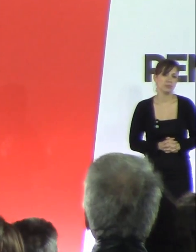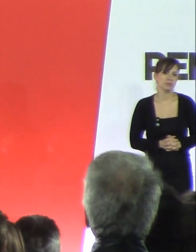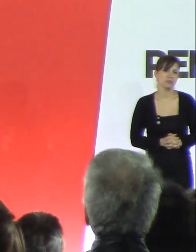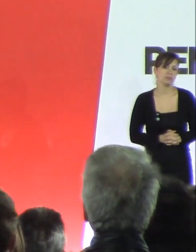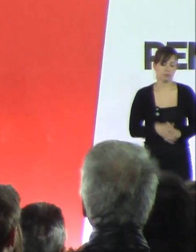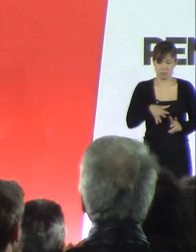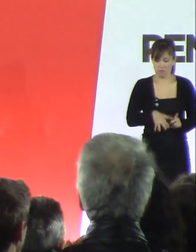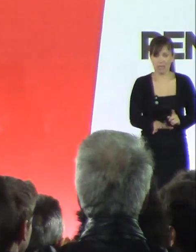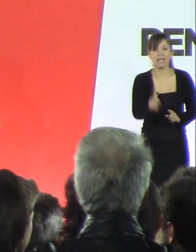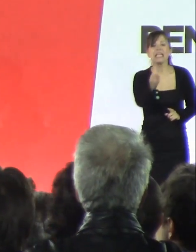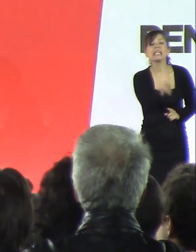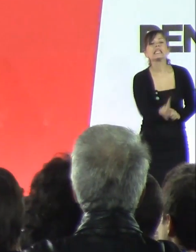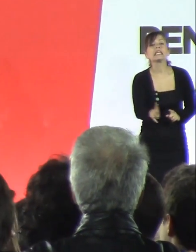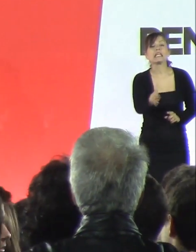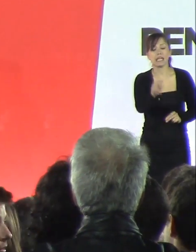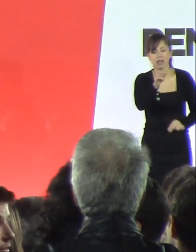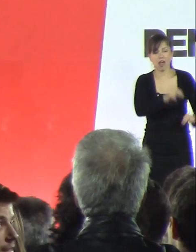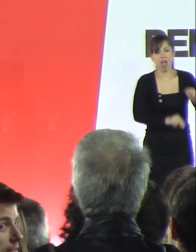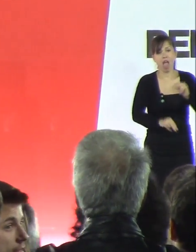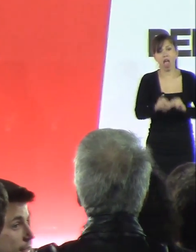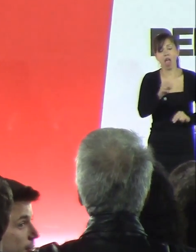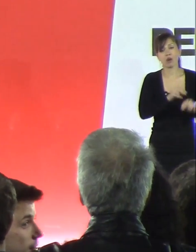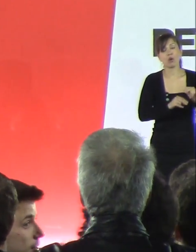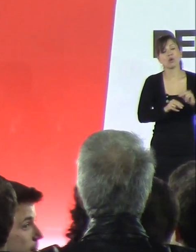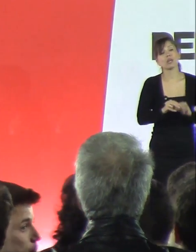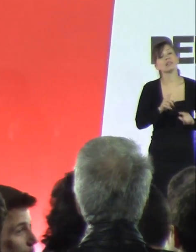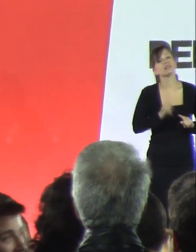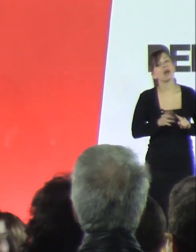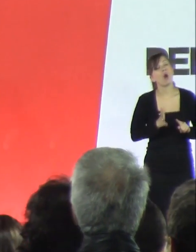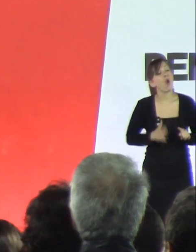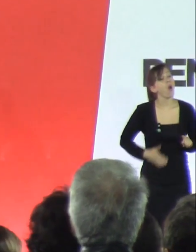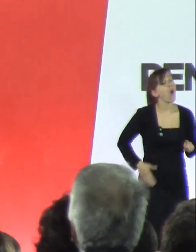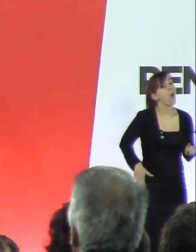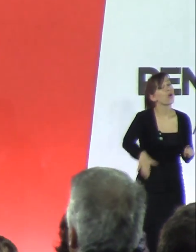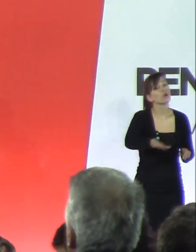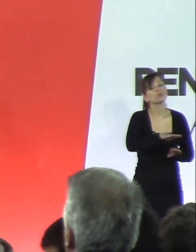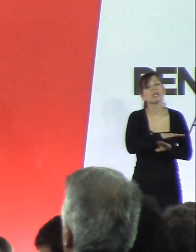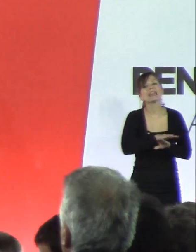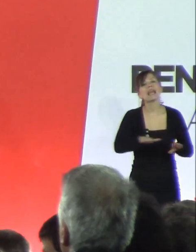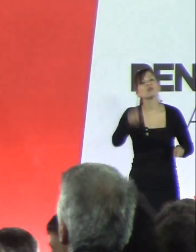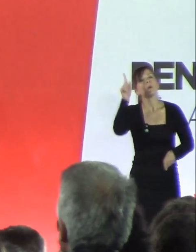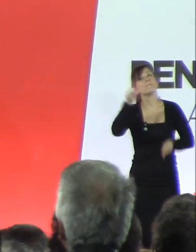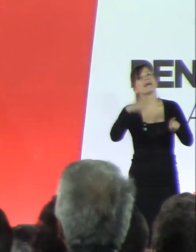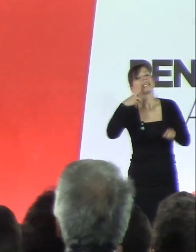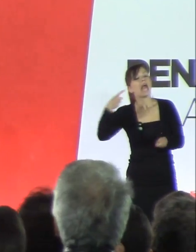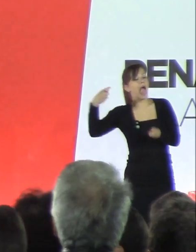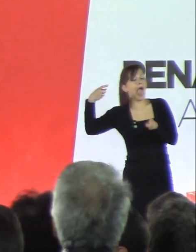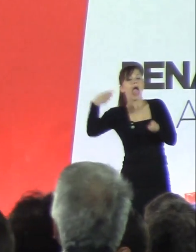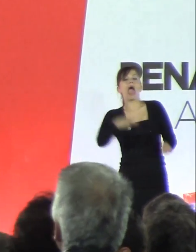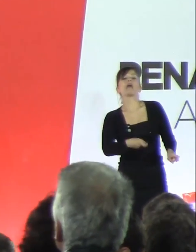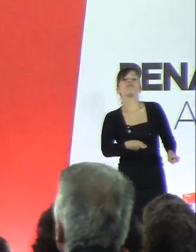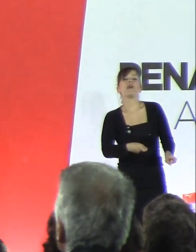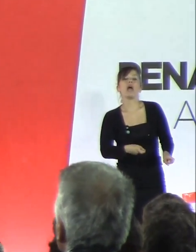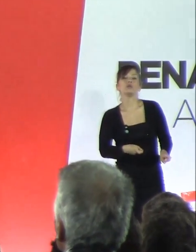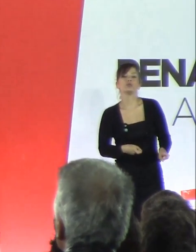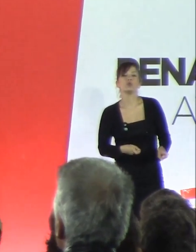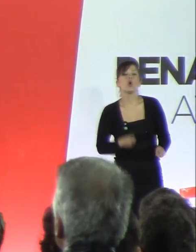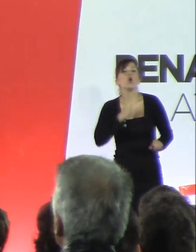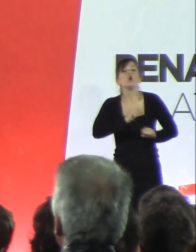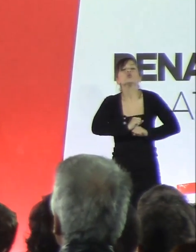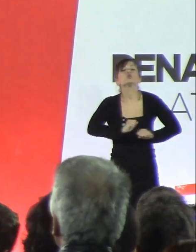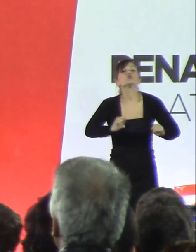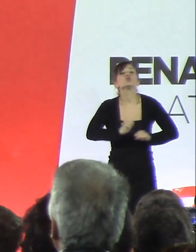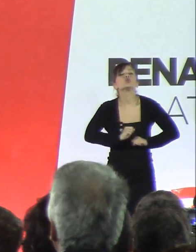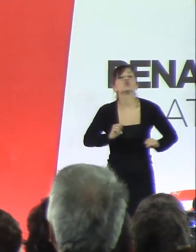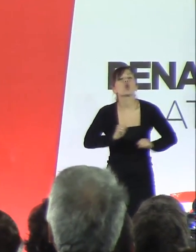Αυτή την Κυριακή όμως, πολίτες της Αθήνας, τελειώνουμε και με τους εκβιαστές. Τελειώνουμε με τους